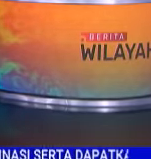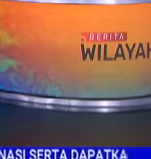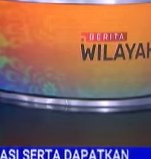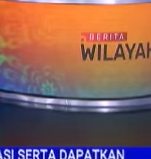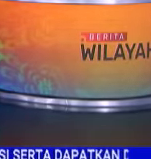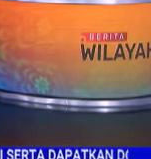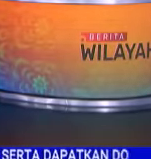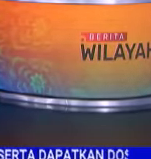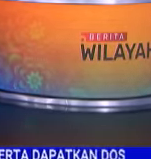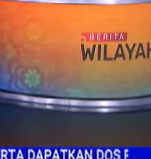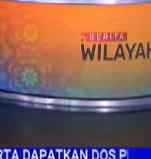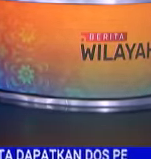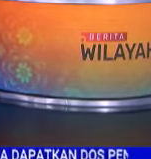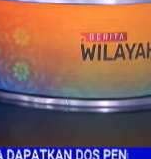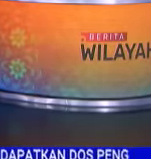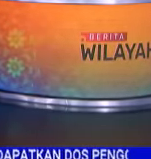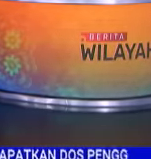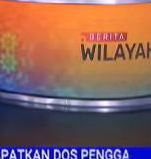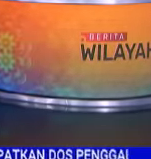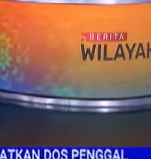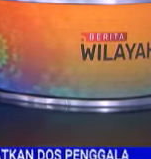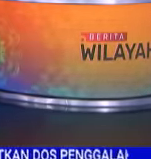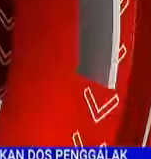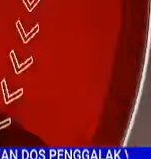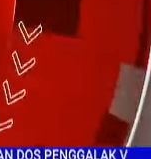negara Setia bersama berita